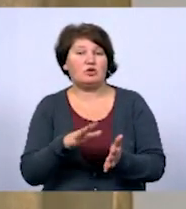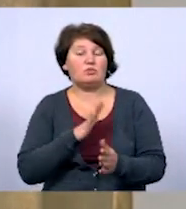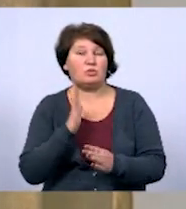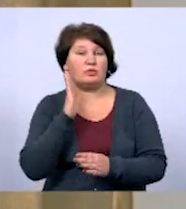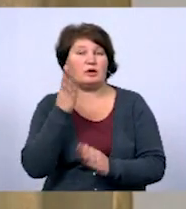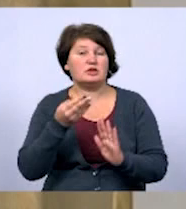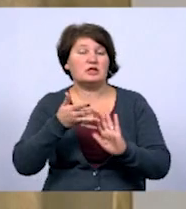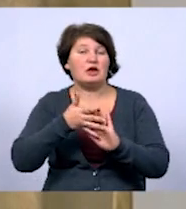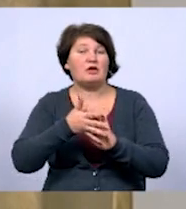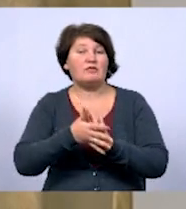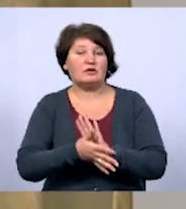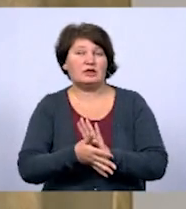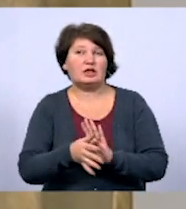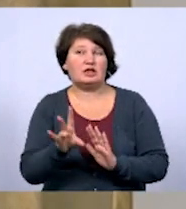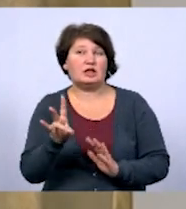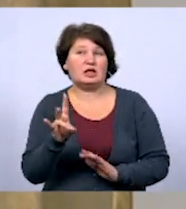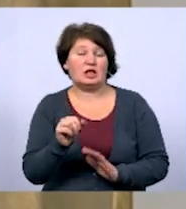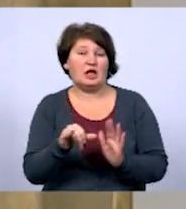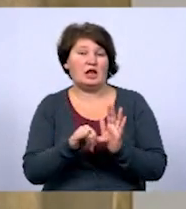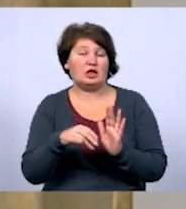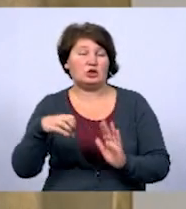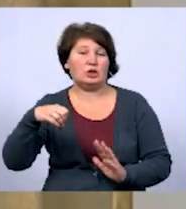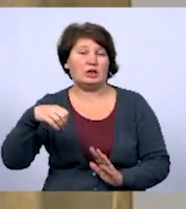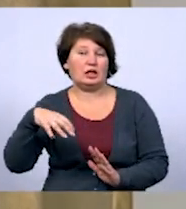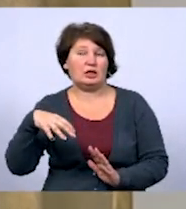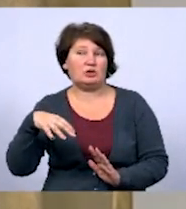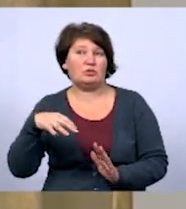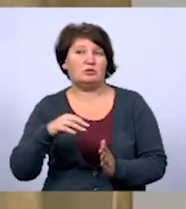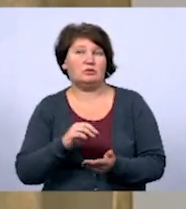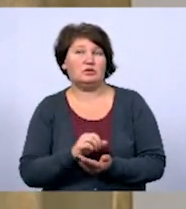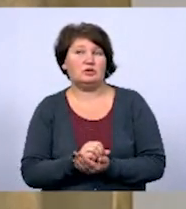витрати на електроенергію,